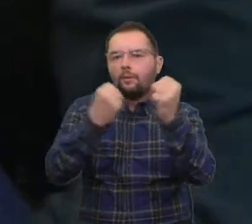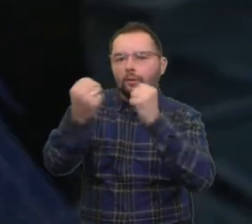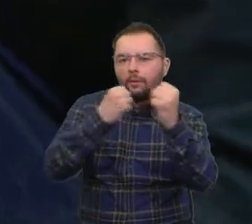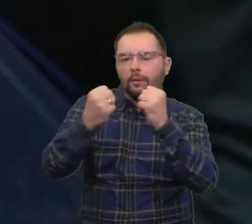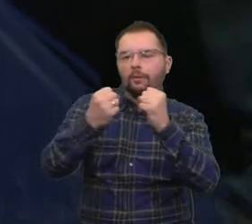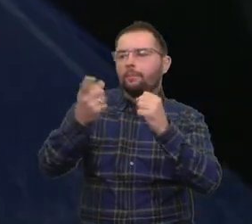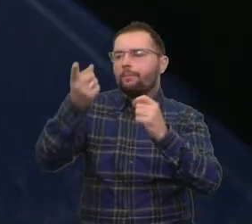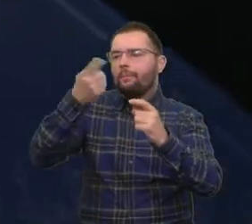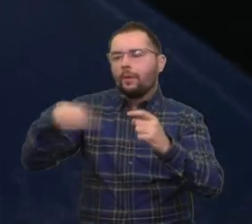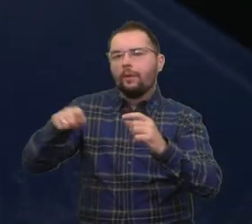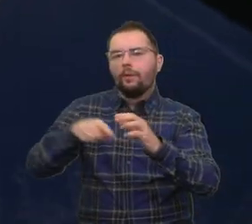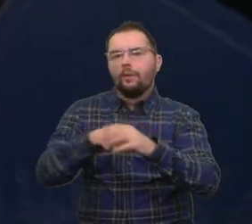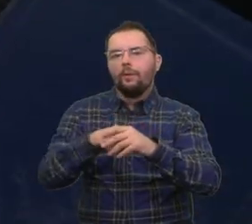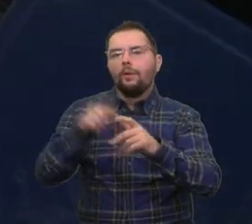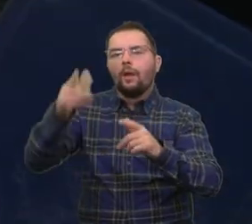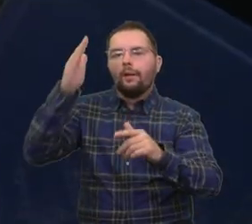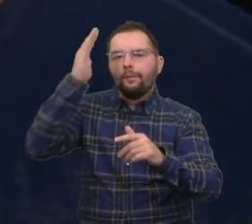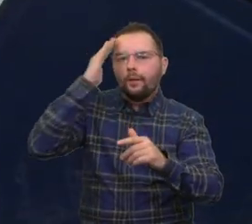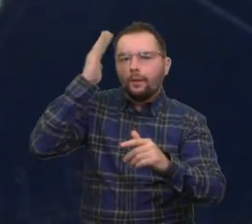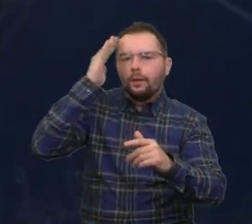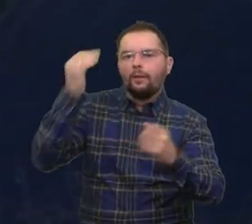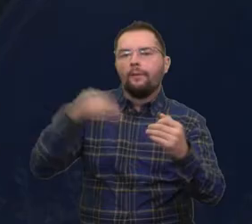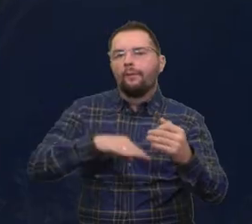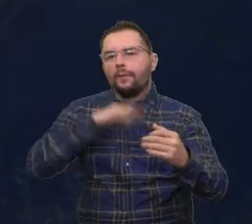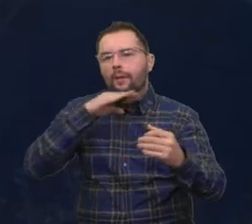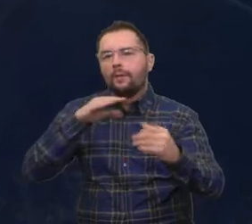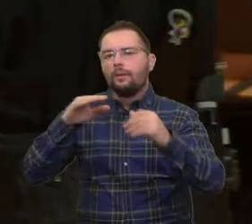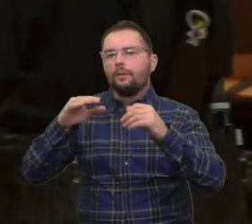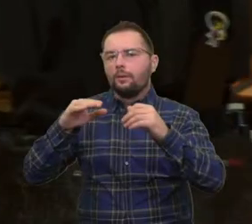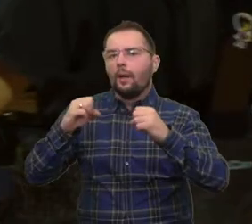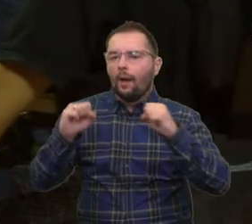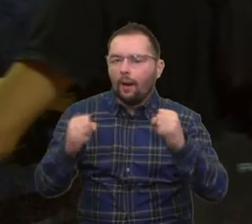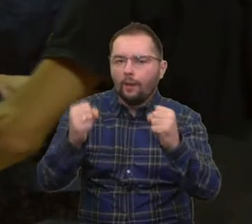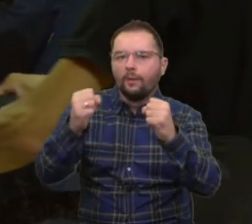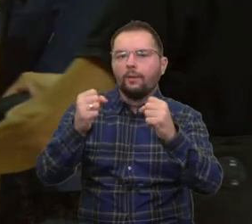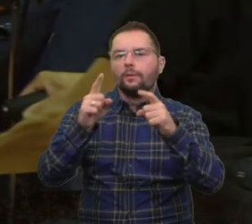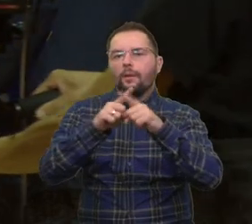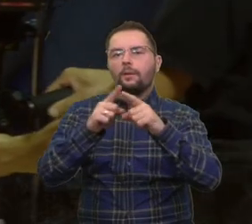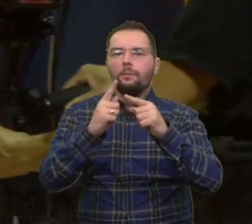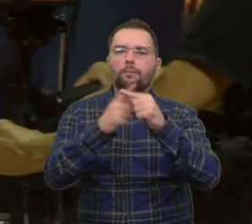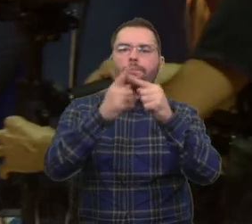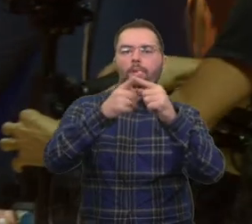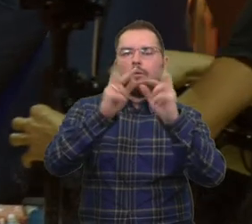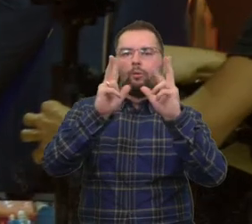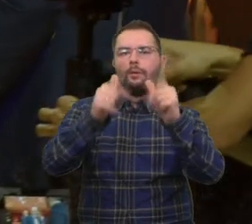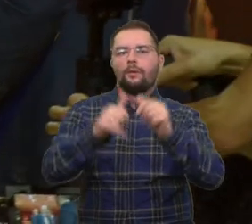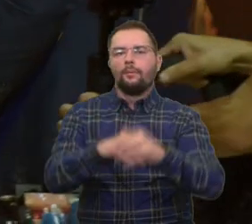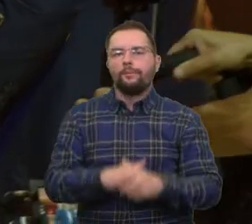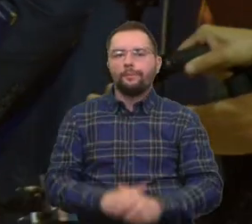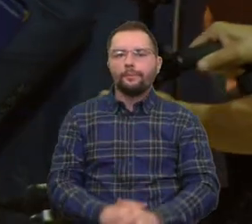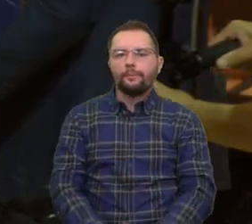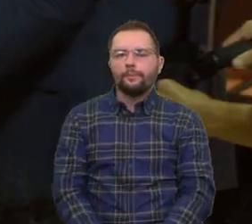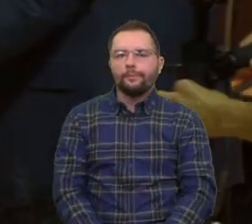zapał by nie wystarczył, a wiedza i zaangażowanie tych ludzi solidnie nam pomogły.